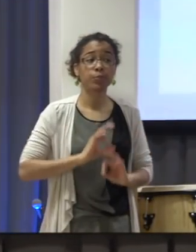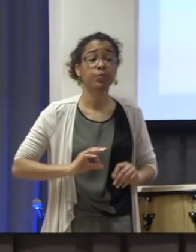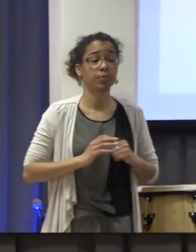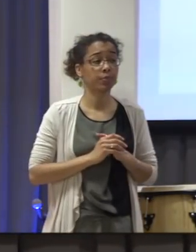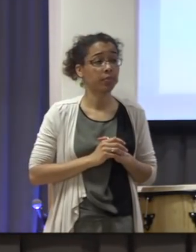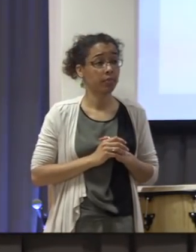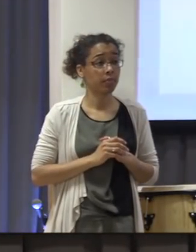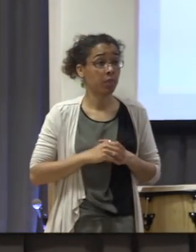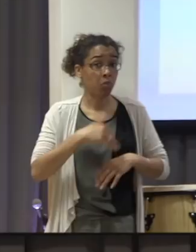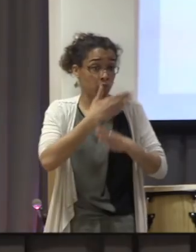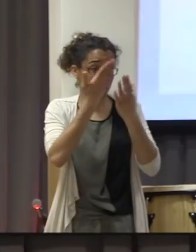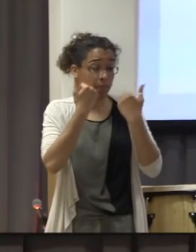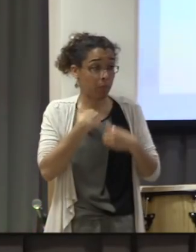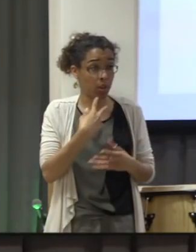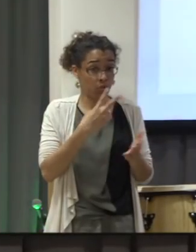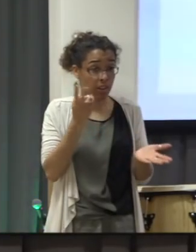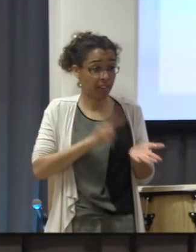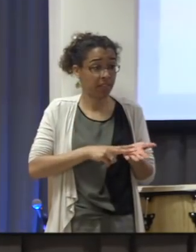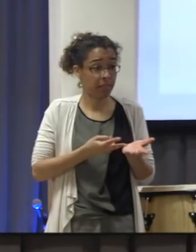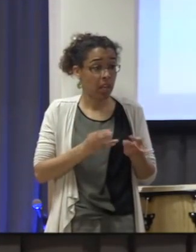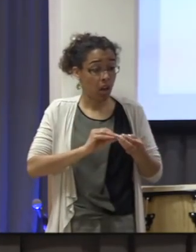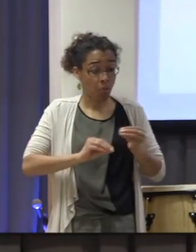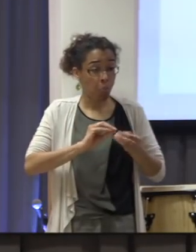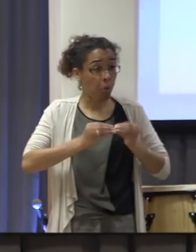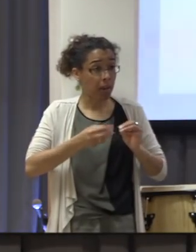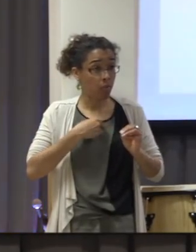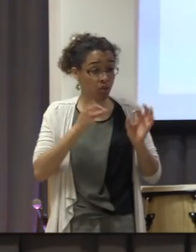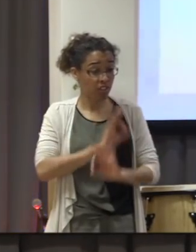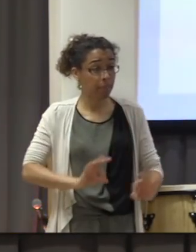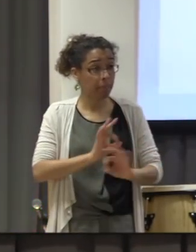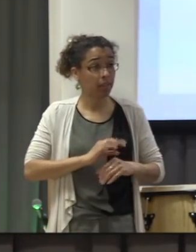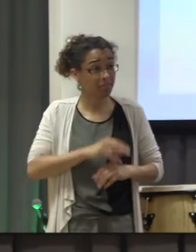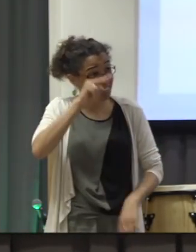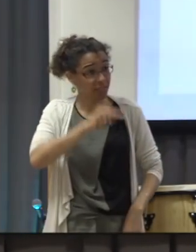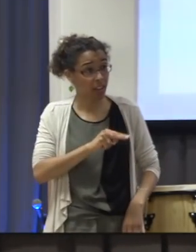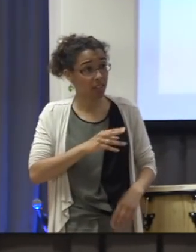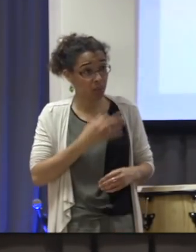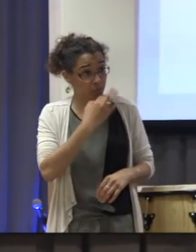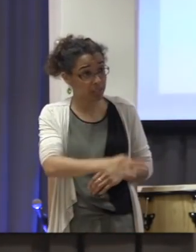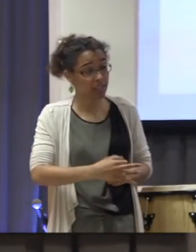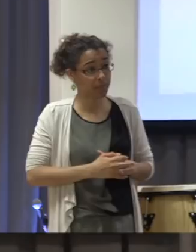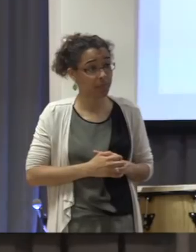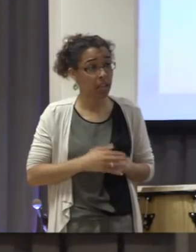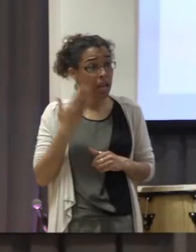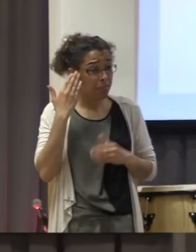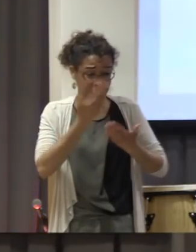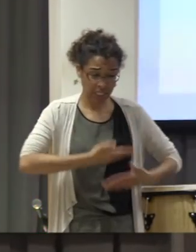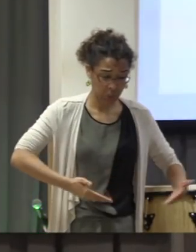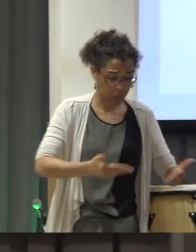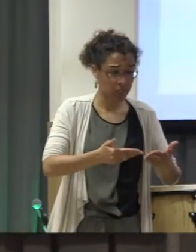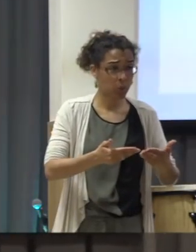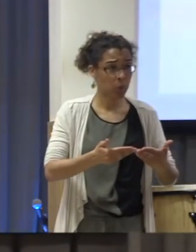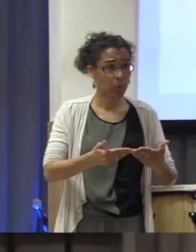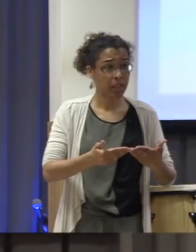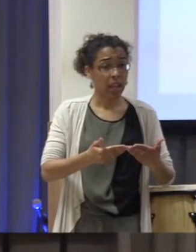Je ne sais pas, je vous dis la vérité, je ne connais pas les soucis dans ma vie. Et c'est vrai. Quelles que soient les circonstances, ce